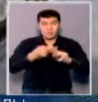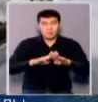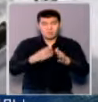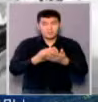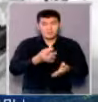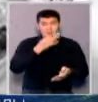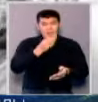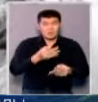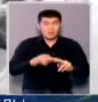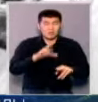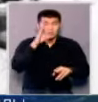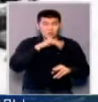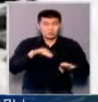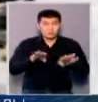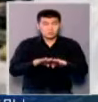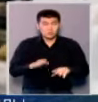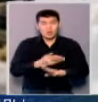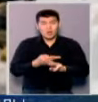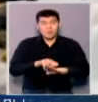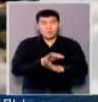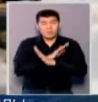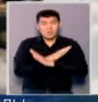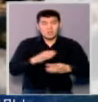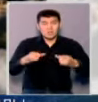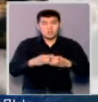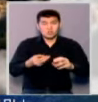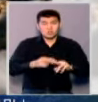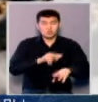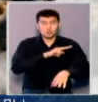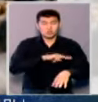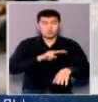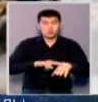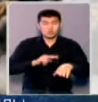себеп болуы әбден мүмкін. Өлекселерді балық инспекциясының қызметкерлері жерге көмеді.